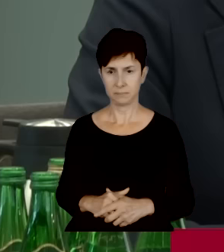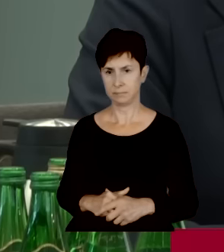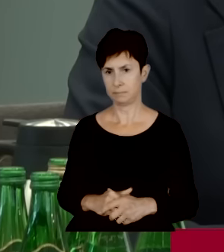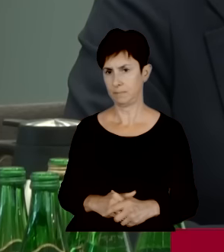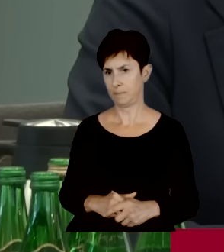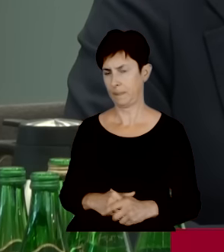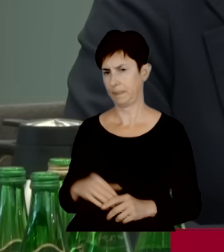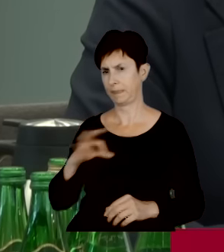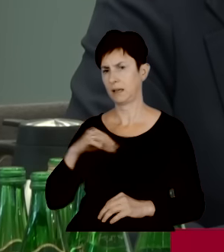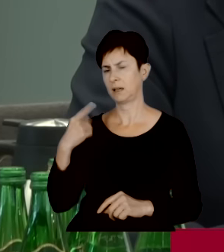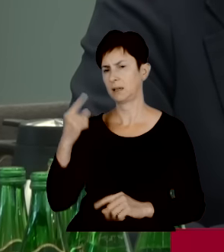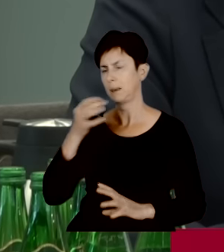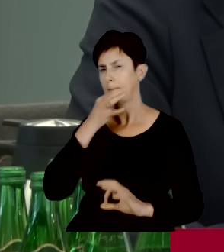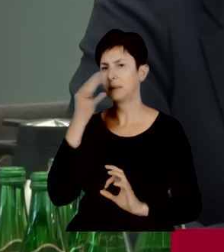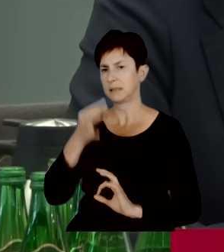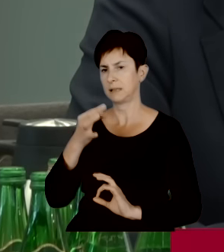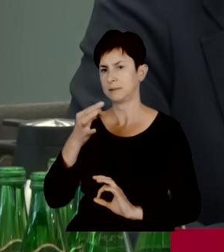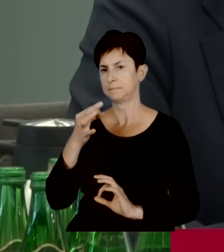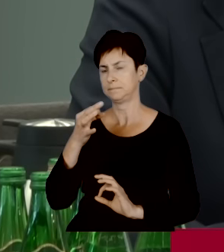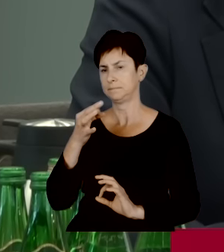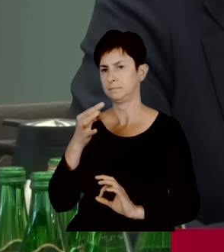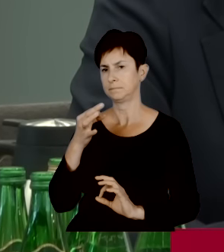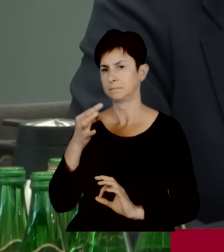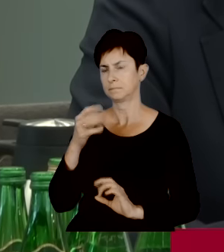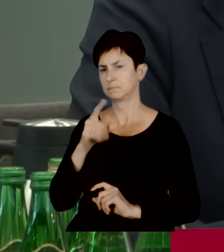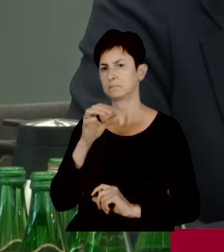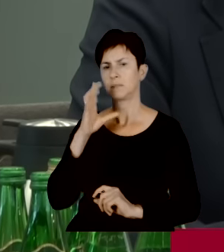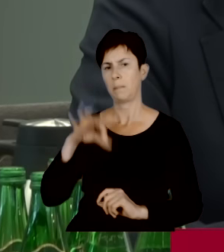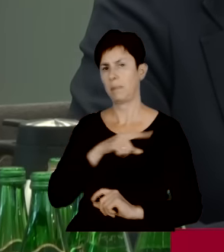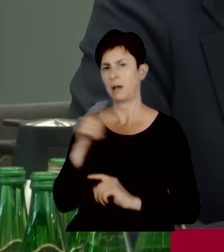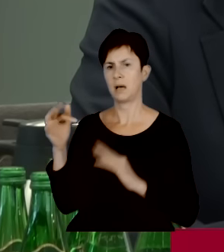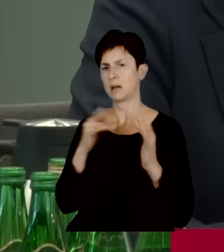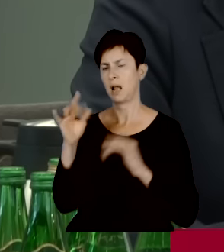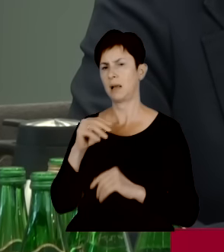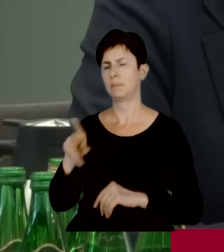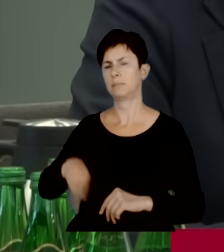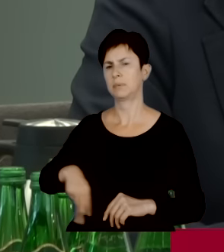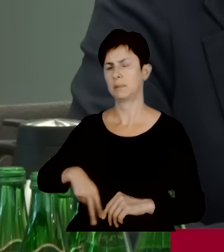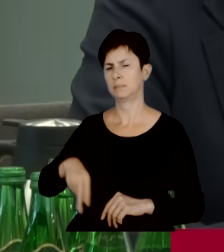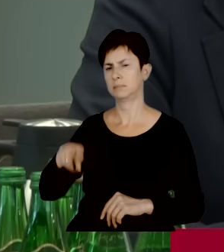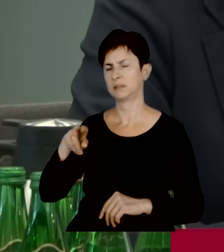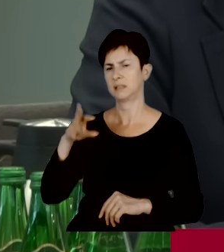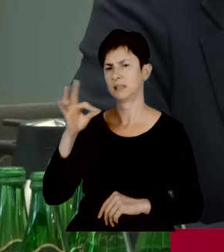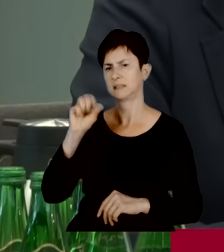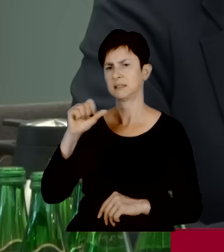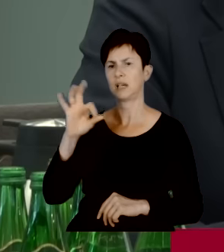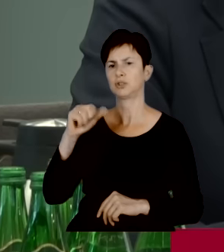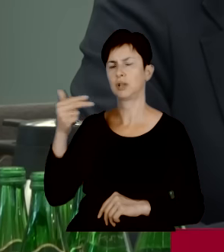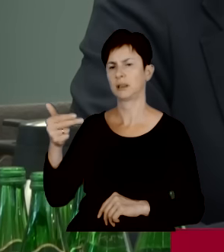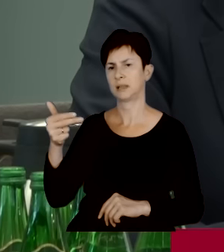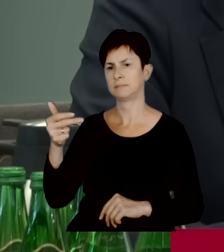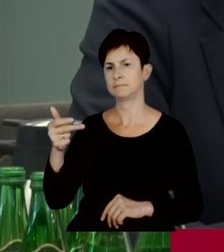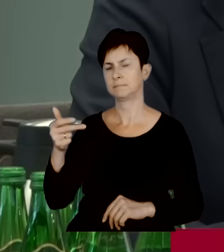jeszcze dotyczące pana relacje z panem premierem Jackiem sasinem i dotyczącym tego